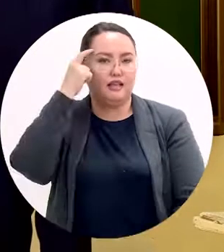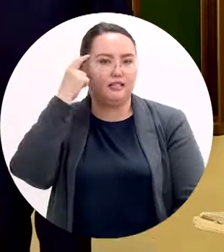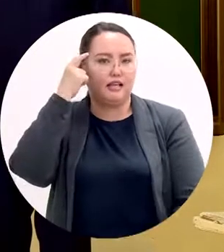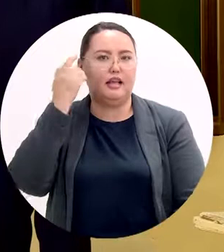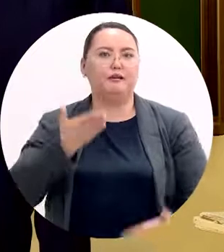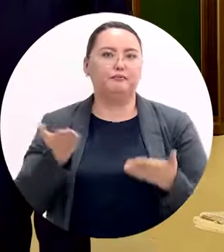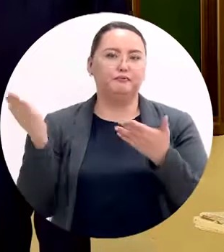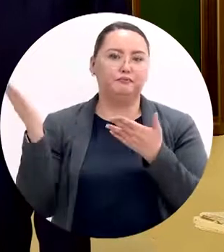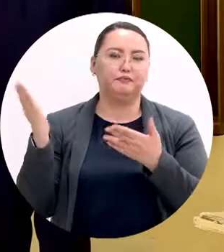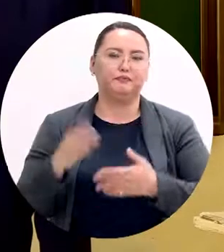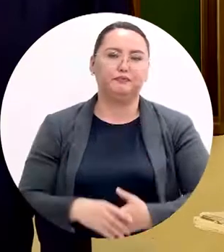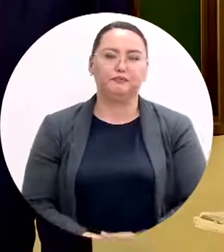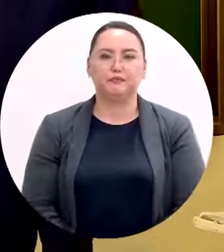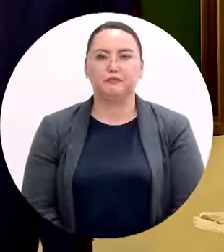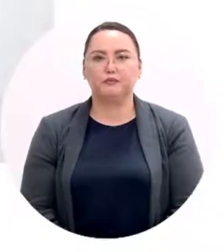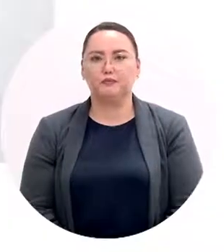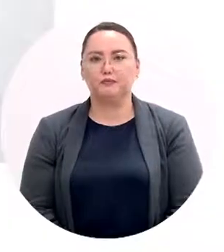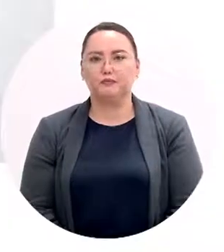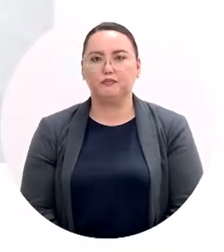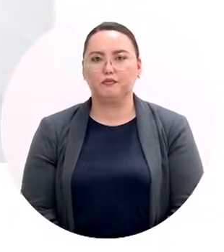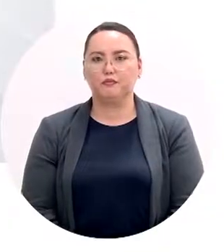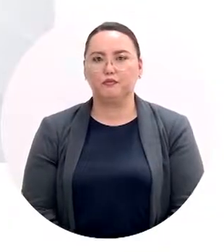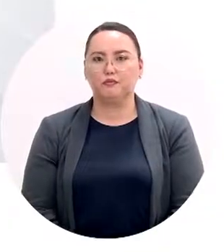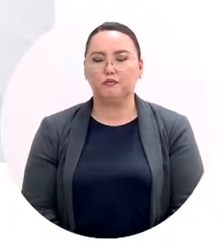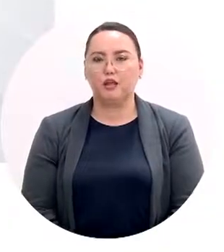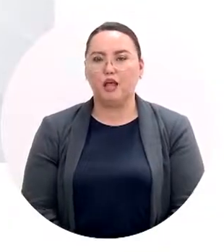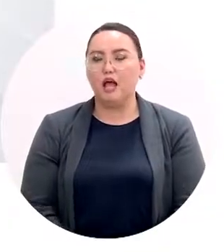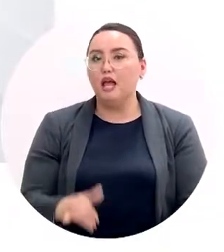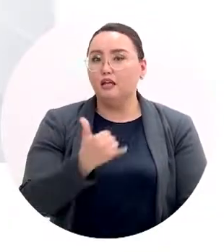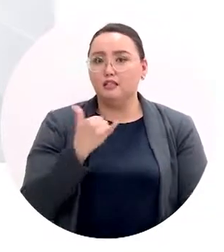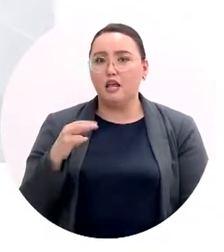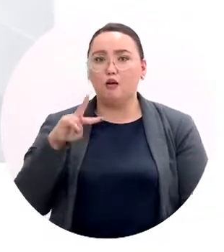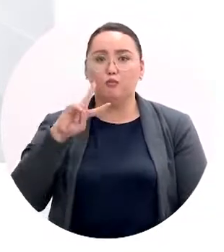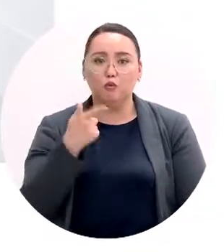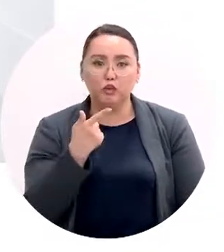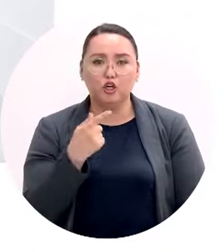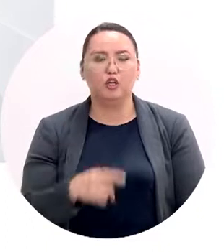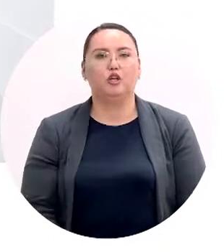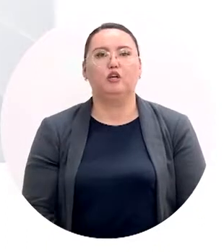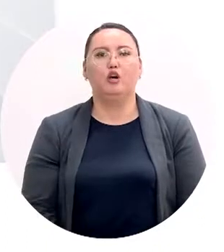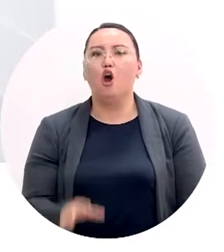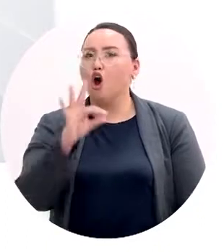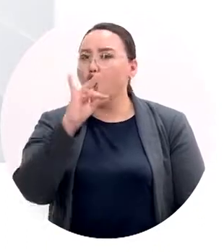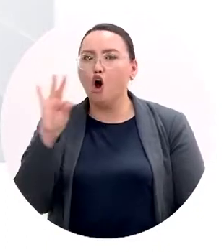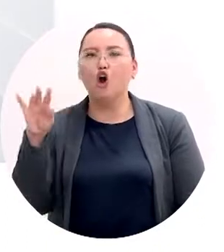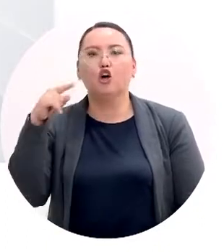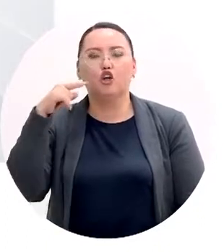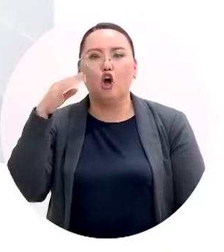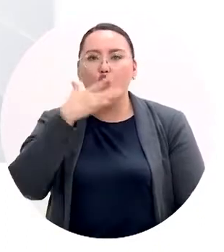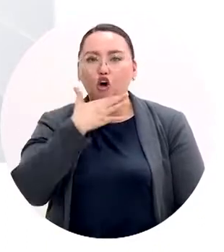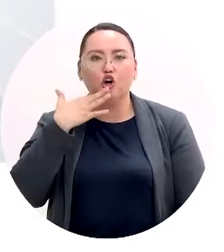хүүхдүүд шүлгийг хамтдаа уншлаа. За багш нь шүлгийн зарим үгсийг өрөнгөөр тэмдэглэсэн байна. За шин ширүүн гэдэг